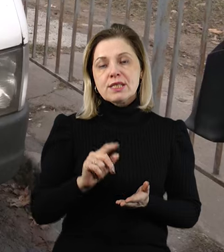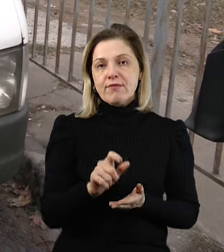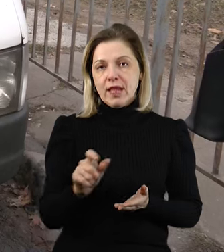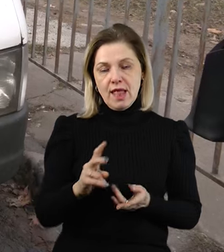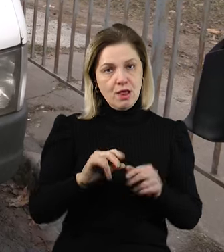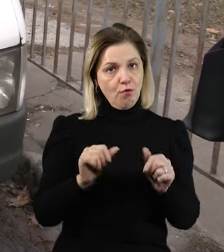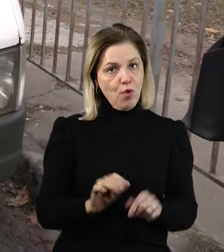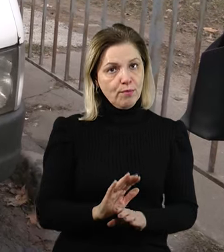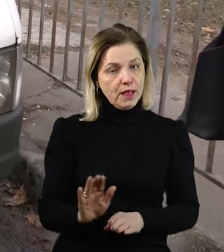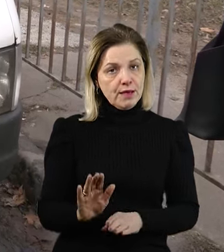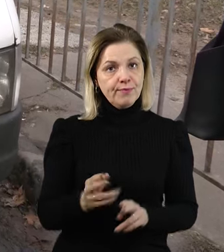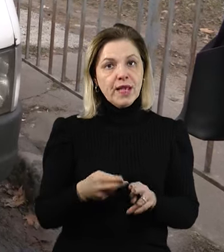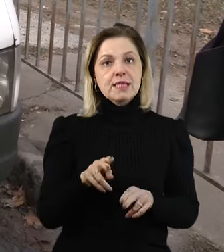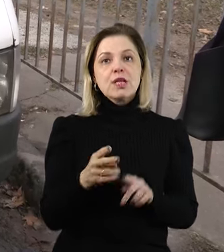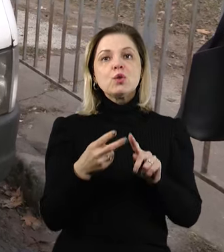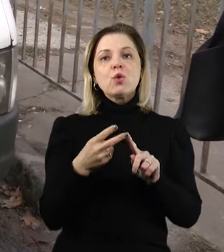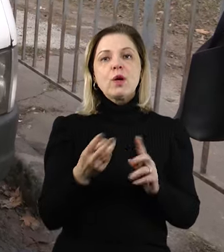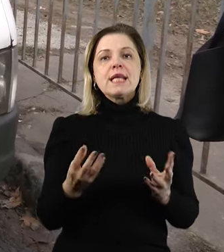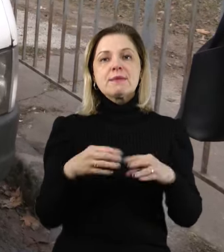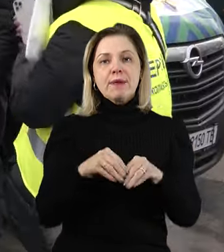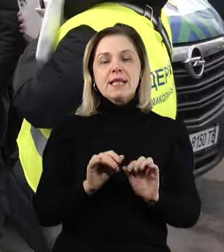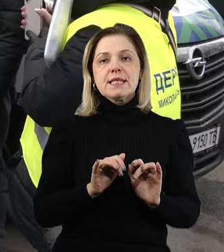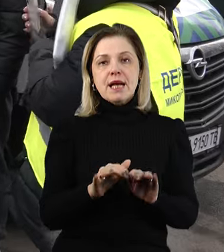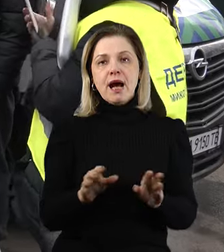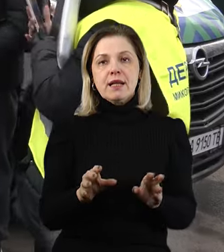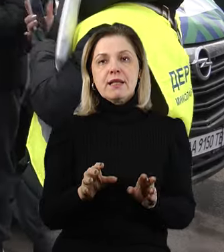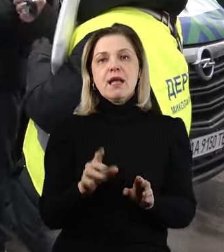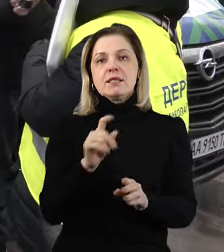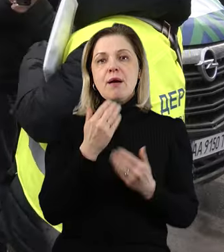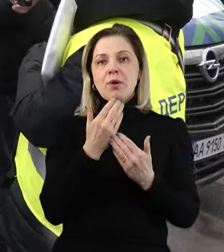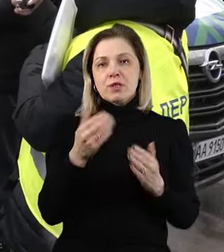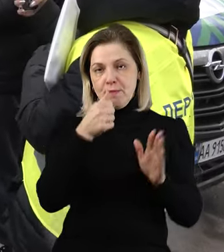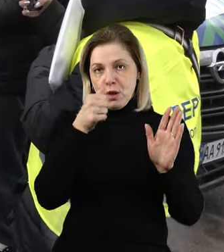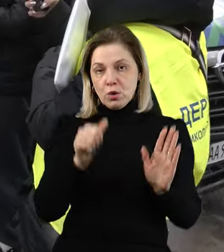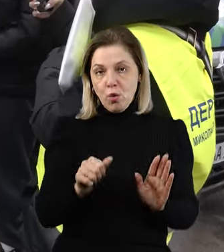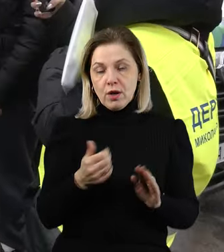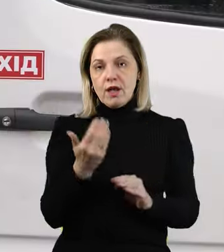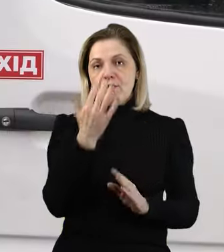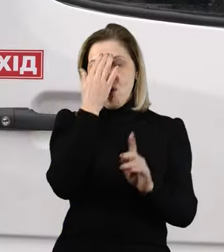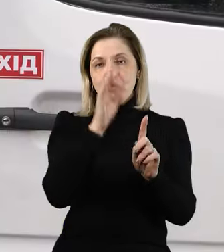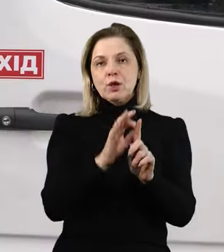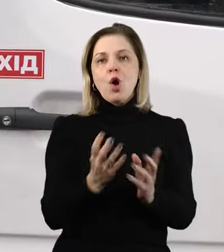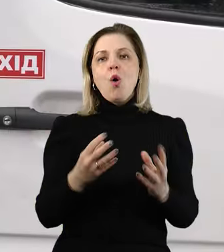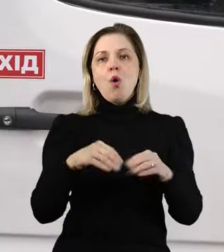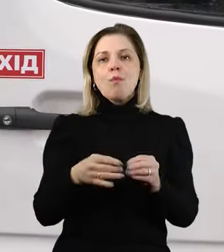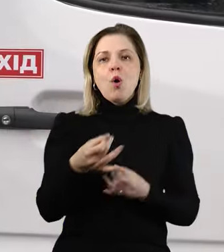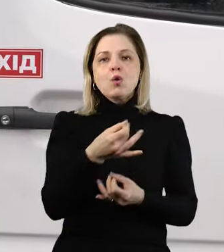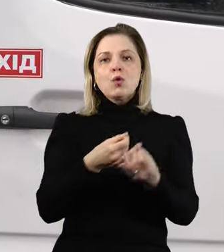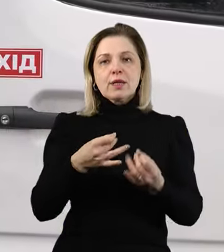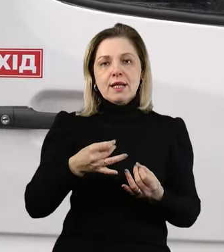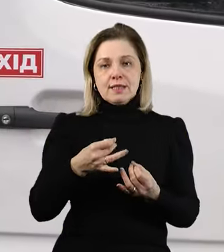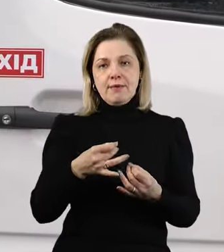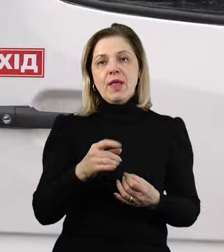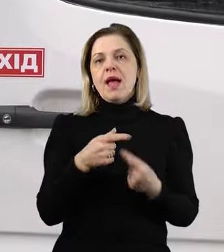працівниках. Інспекторка каже, це вже другий спільний захід з Укртрансбезпекою за останні півроку. Його мета – комплексна консультація перевізників